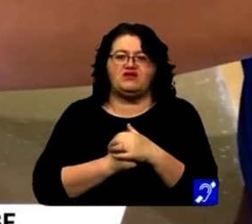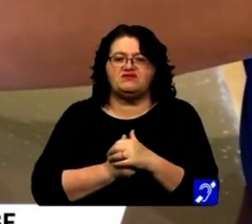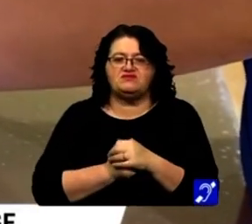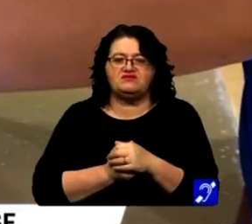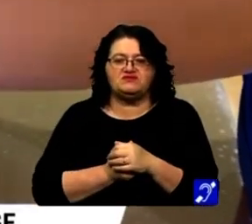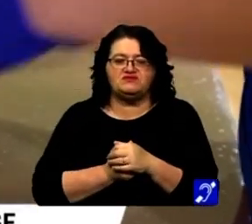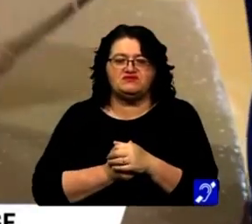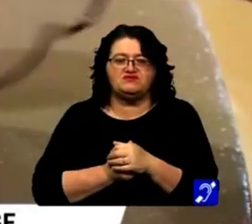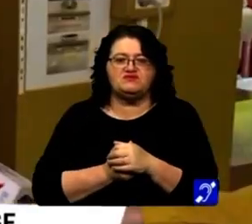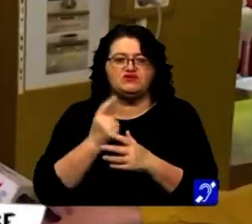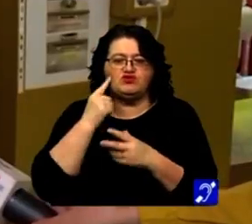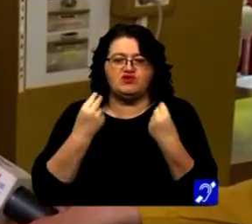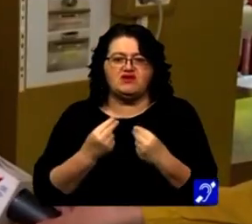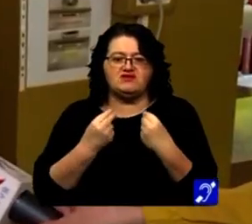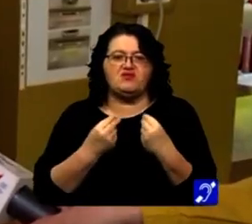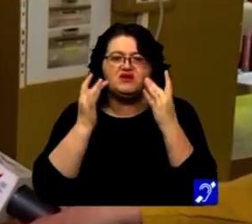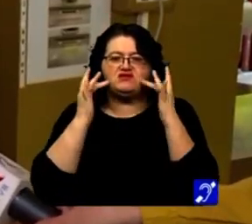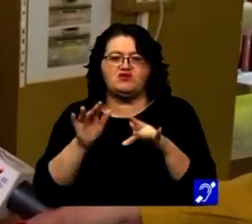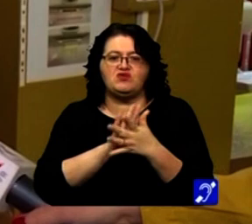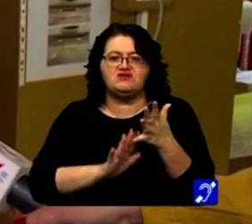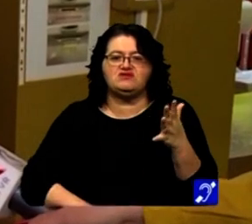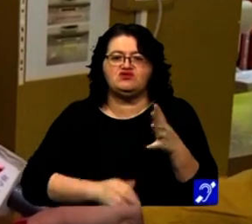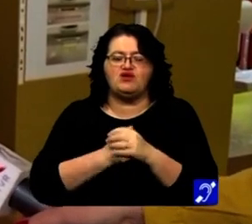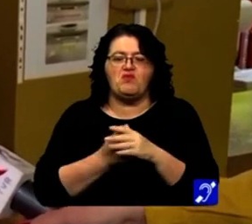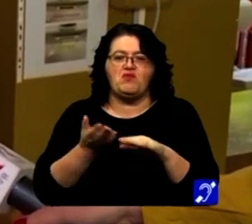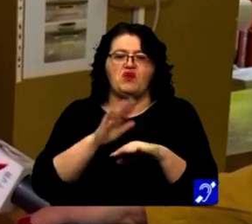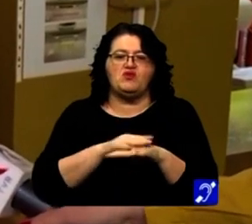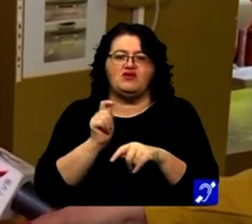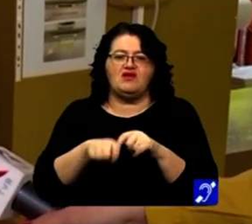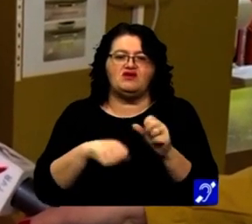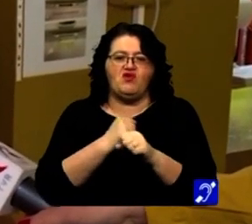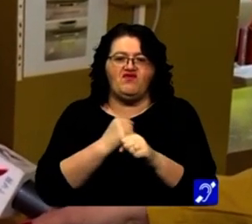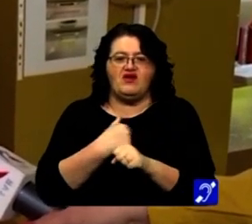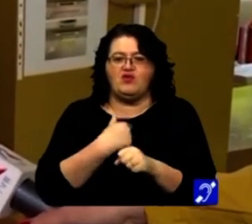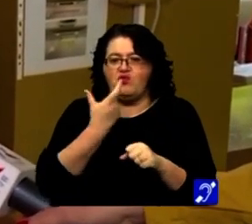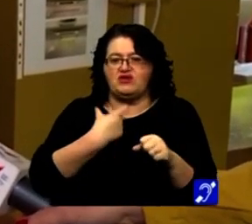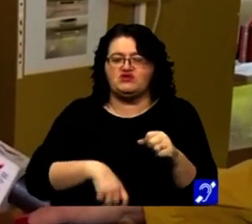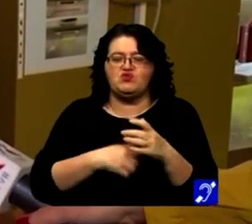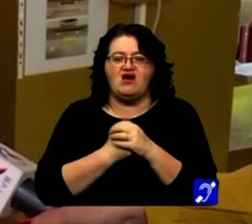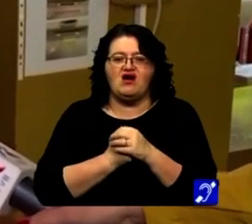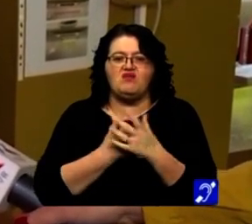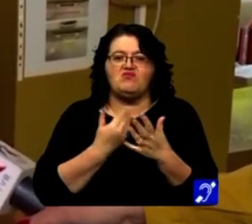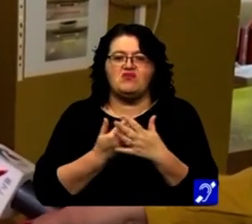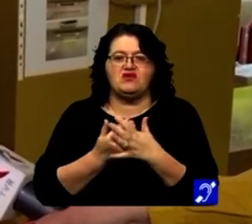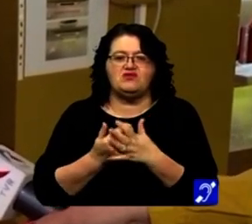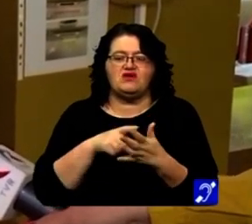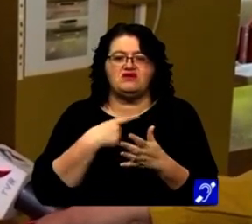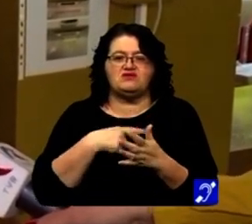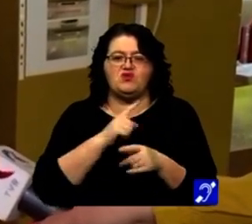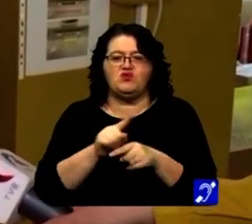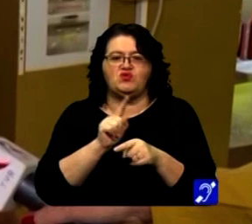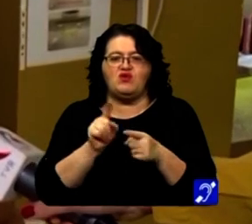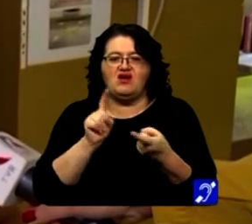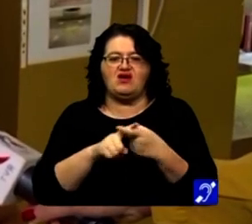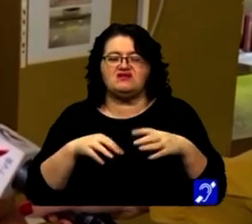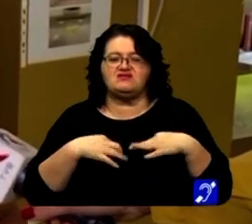sănătate. Știu că e bine să donezi mai des decât o fac eu, pentru că e o chestiune legată